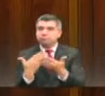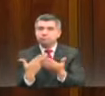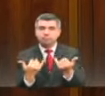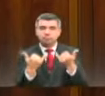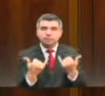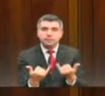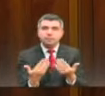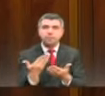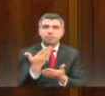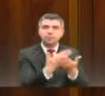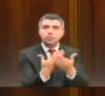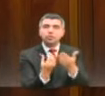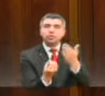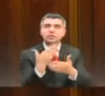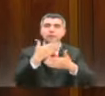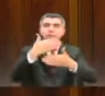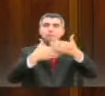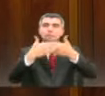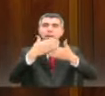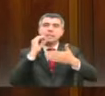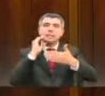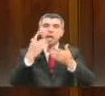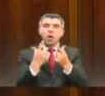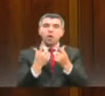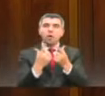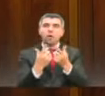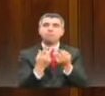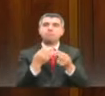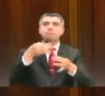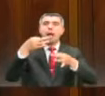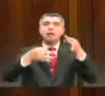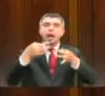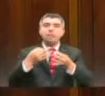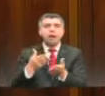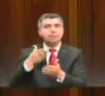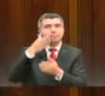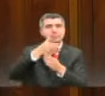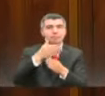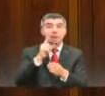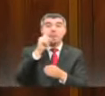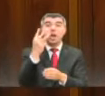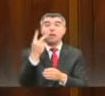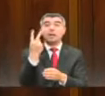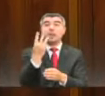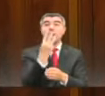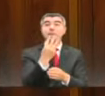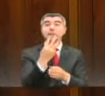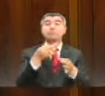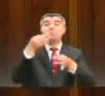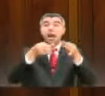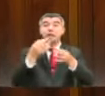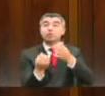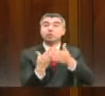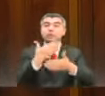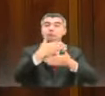من المحاكم الجديدة وتوسعة أخرى بما مجموعه 83 بناية جديدة، والمساهمة في تسريع